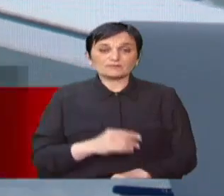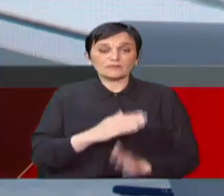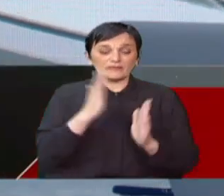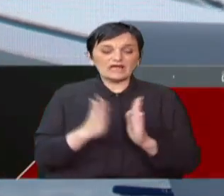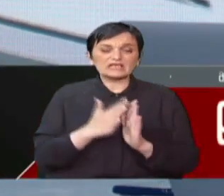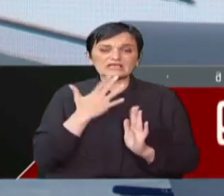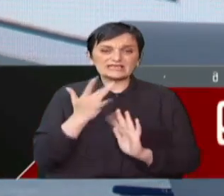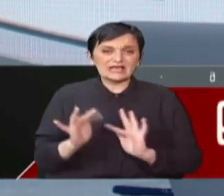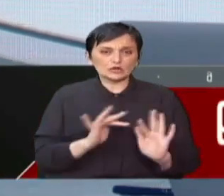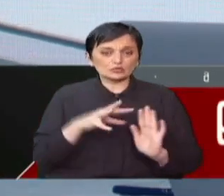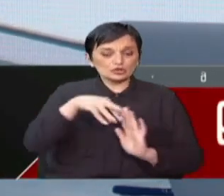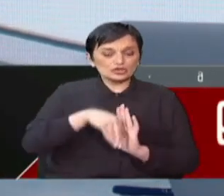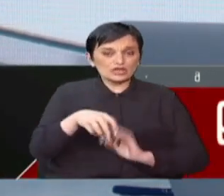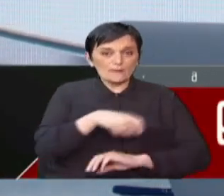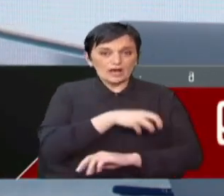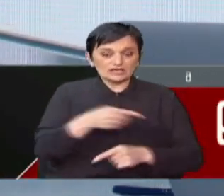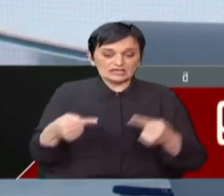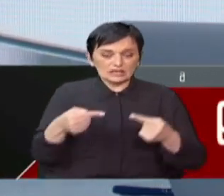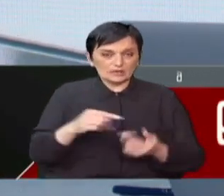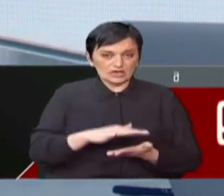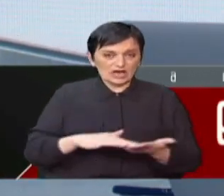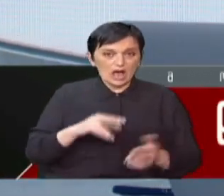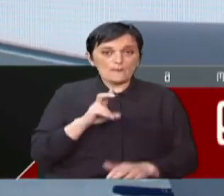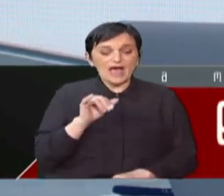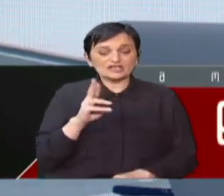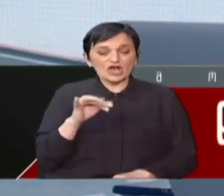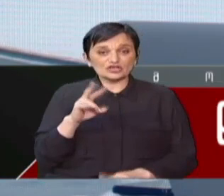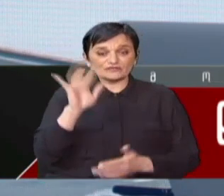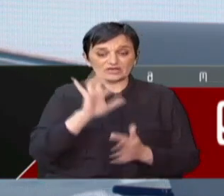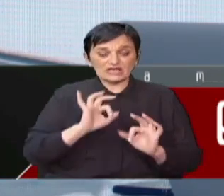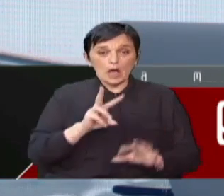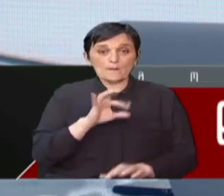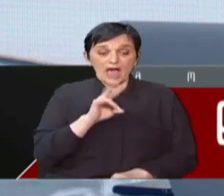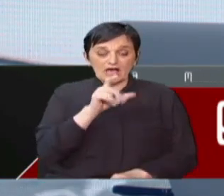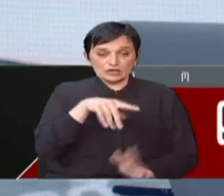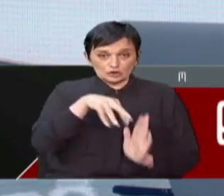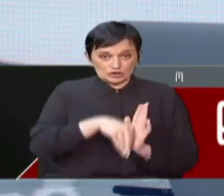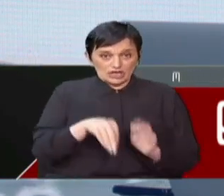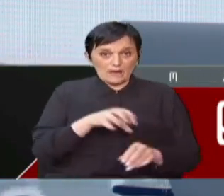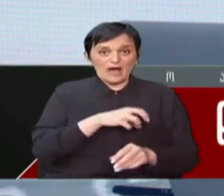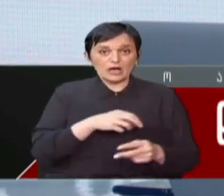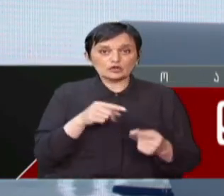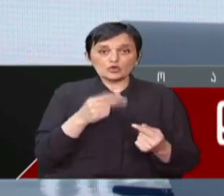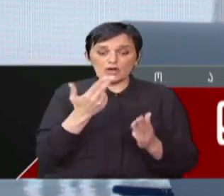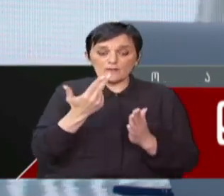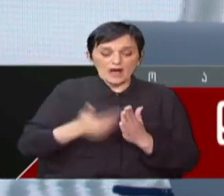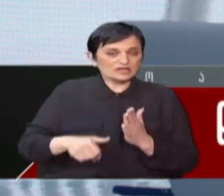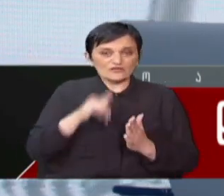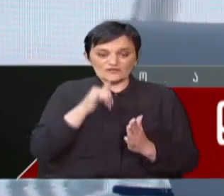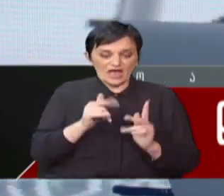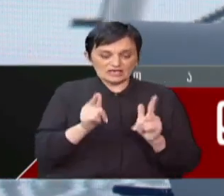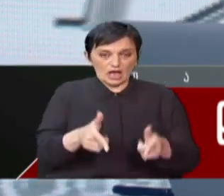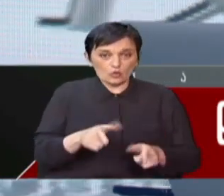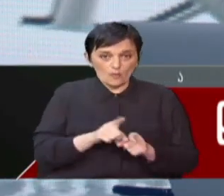ერთიან ნაციონალურ მოძრაობაში შიდაპარტიული დაპირისპირება გრძელდება ლევან ბეჟაშვილის განცხადებით. ნიკა მელია შიდაპარტიულ არჩევნებში მარცხს ვერ ეგუება. მან ასევე